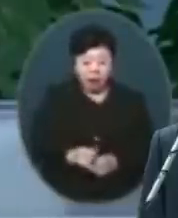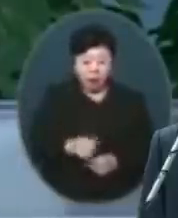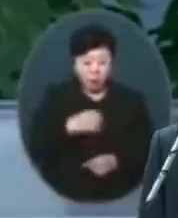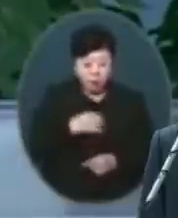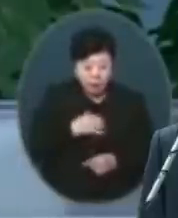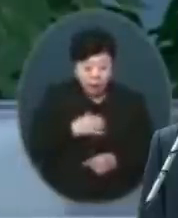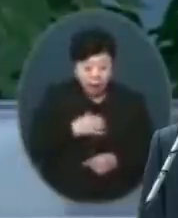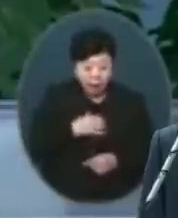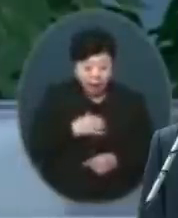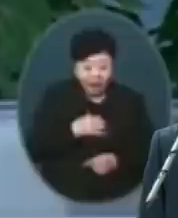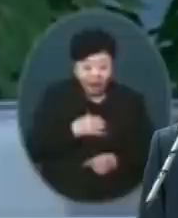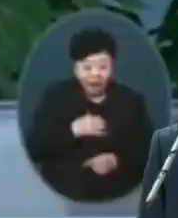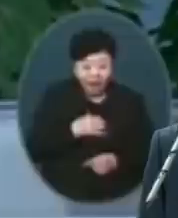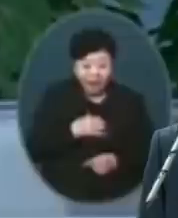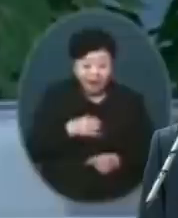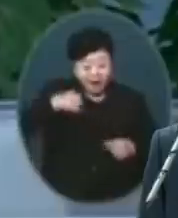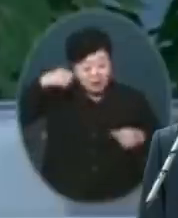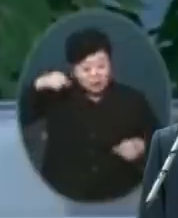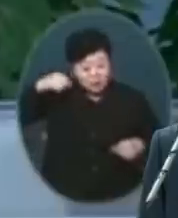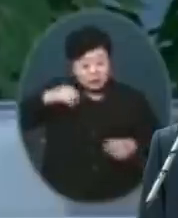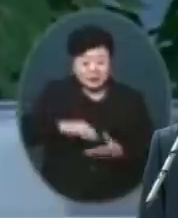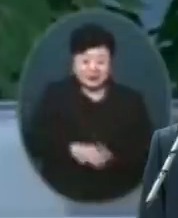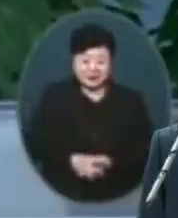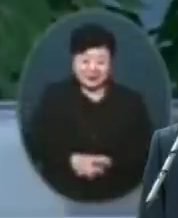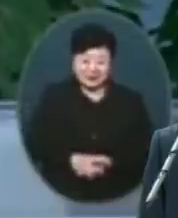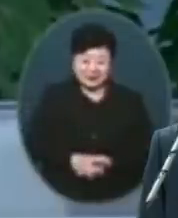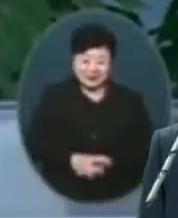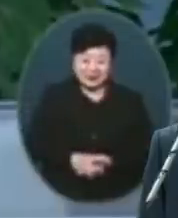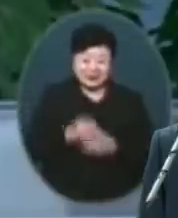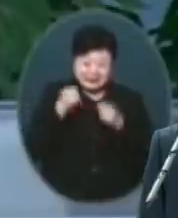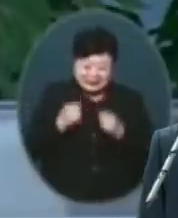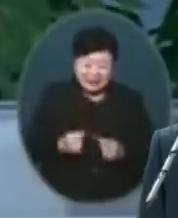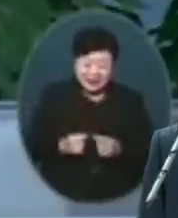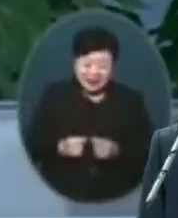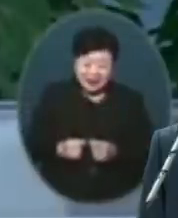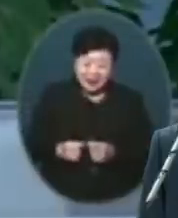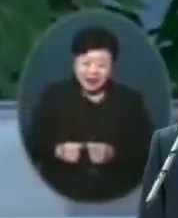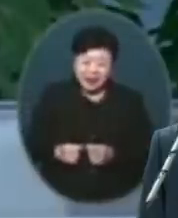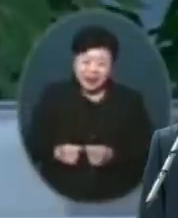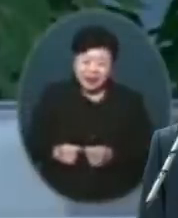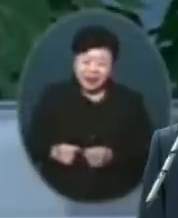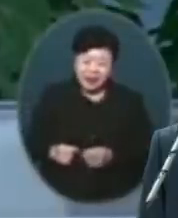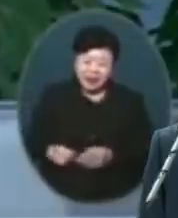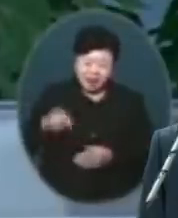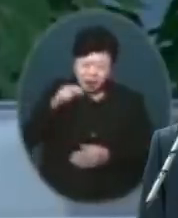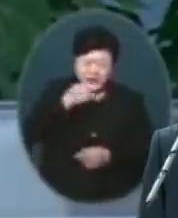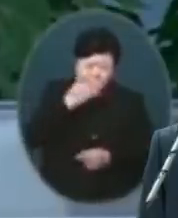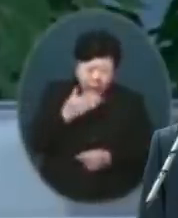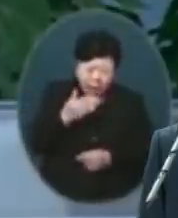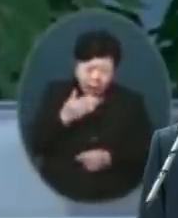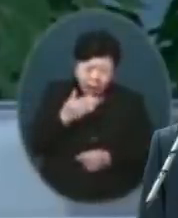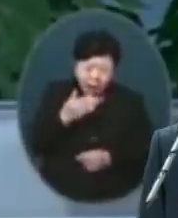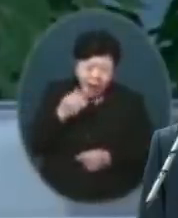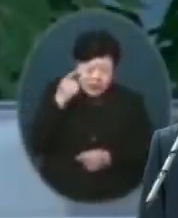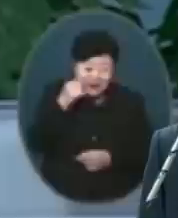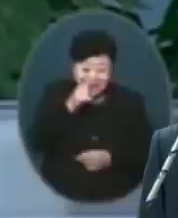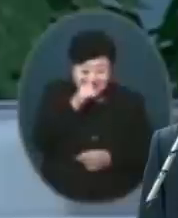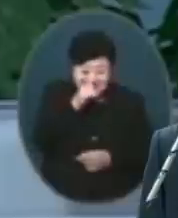추는데 그 따라서 춤을 추면서 살아서 건너갈 수 있을까 생각이 날 때가 있습니다.